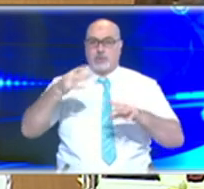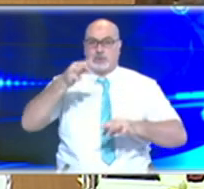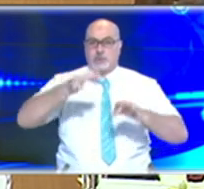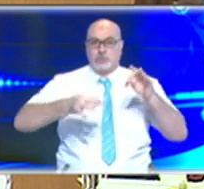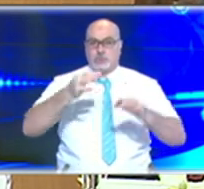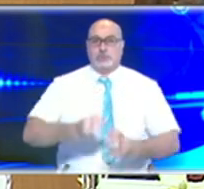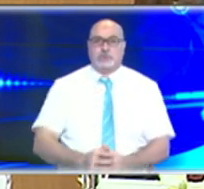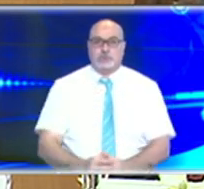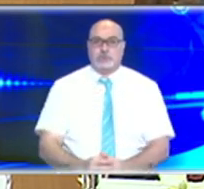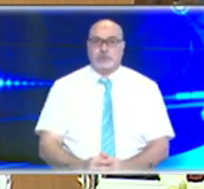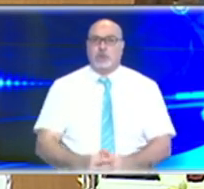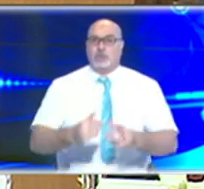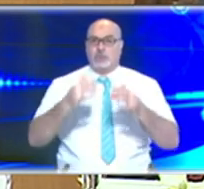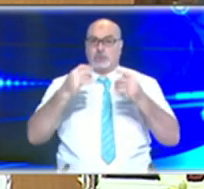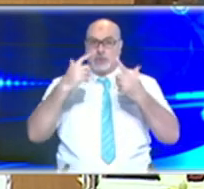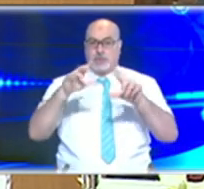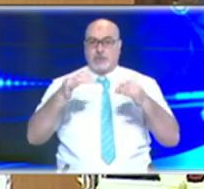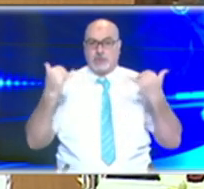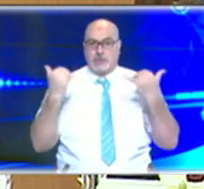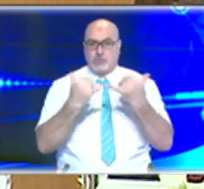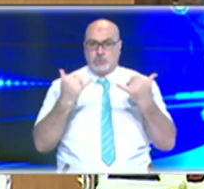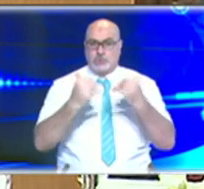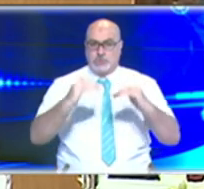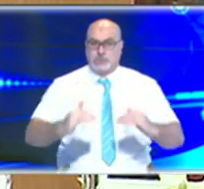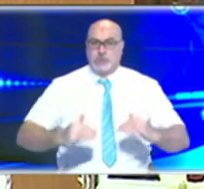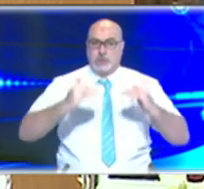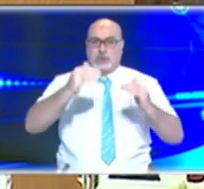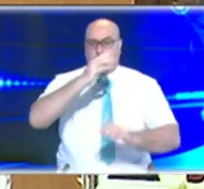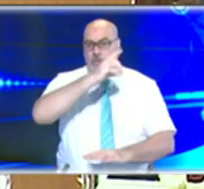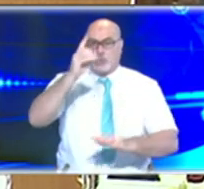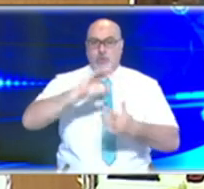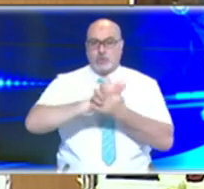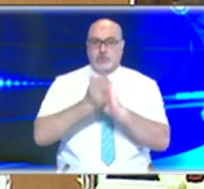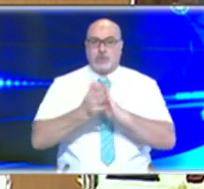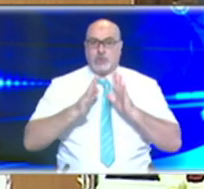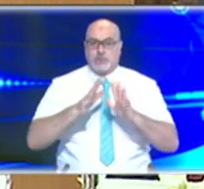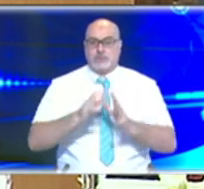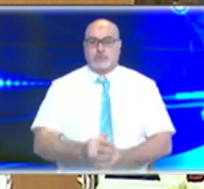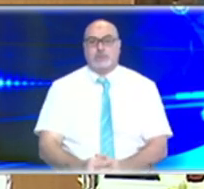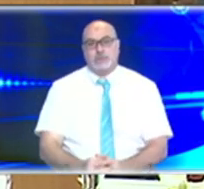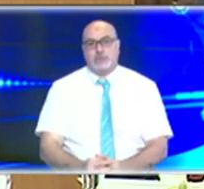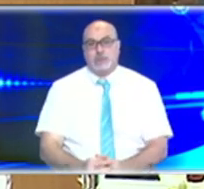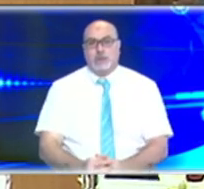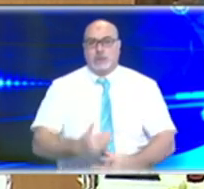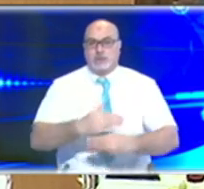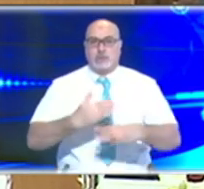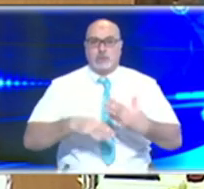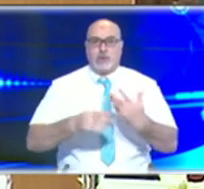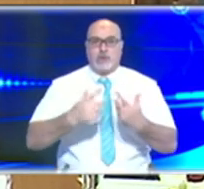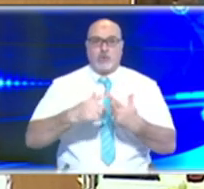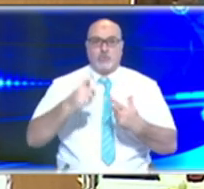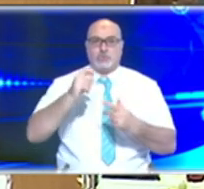وتعزز حرية الصحافة وترقي الديمقراطية التشاركية وتبني مجتمع